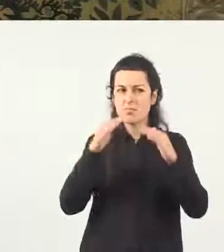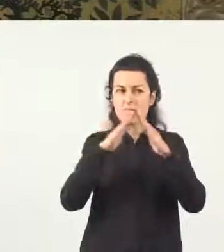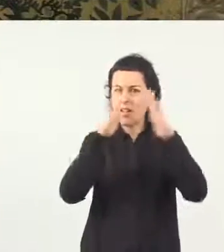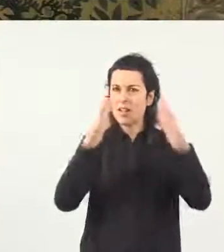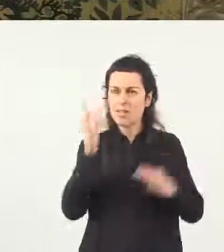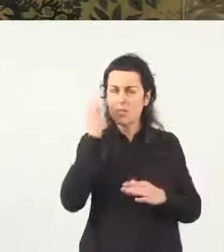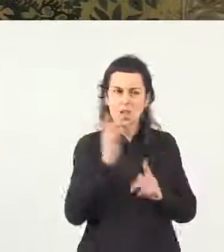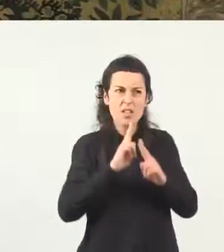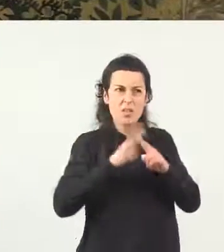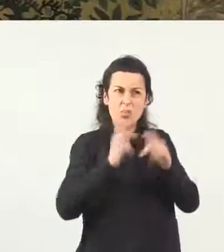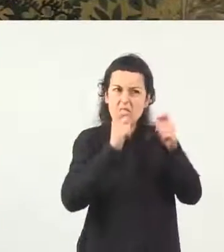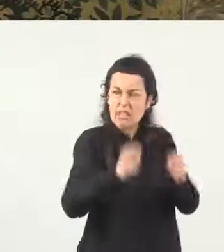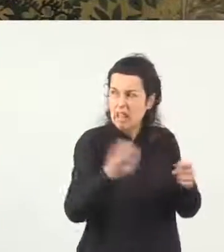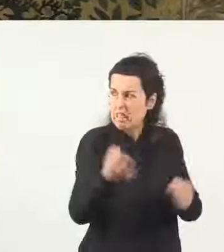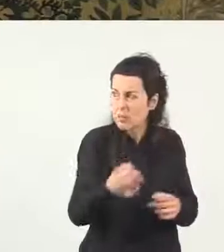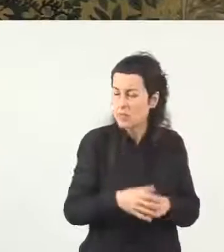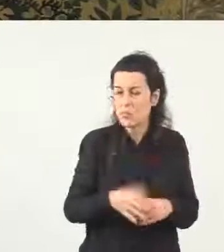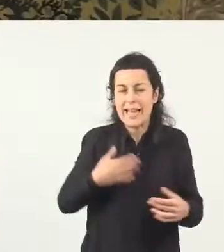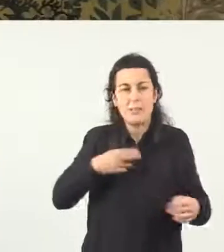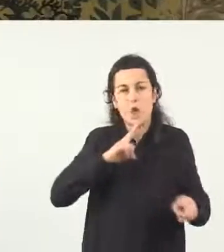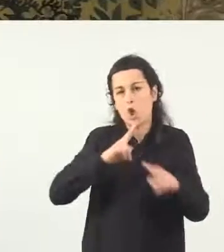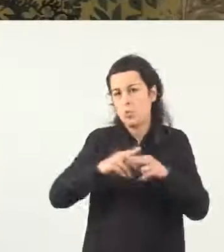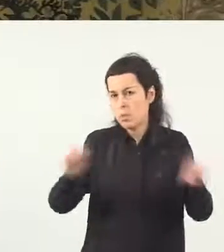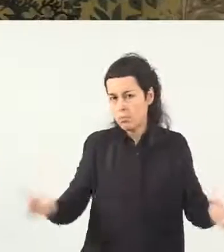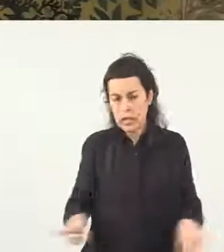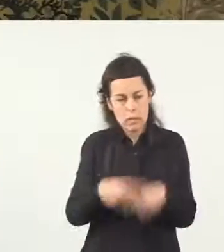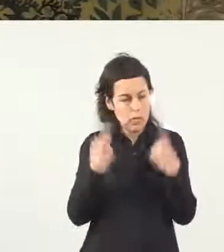bueno, niri berdin dit, deitu ekiz.